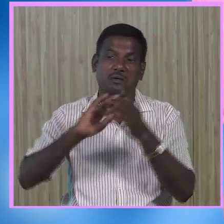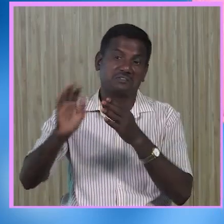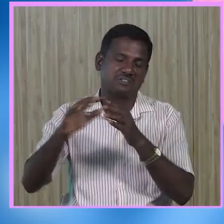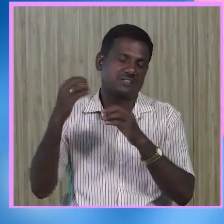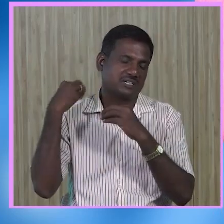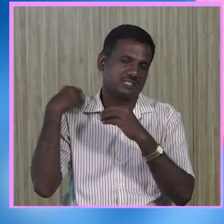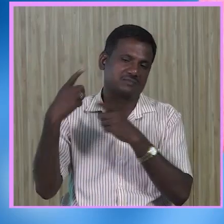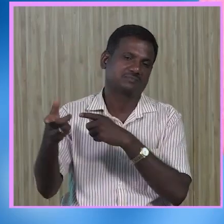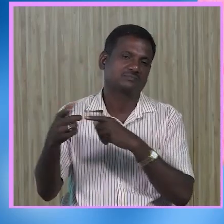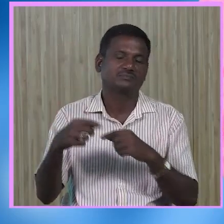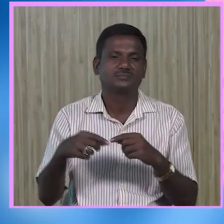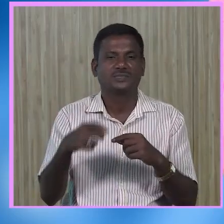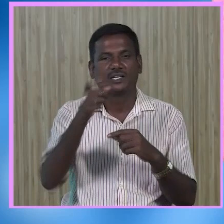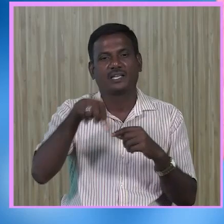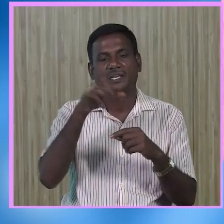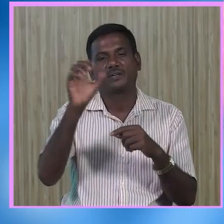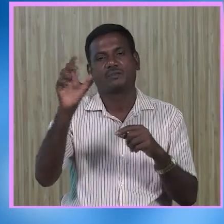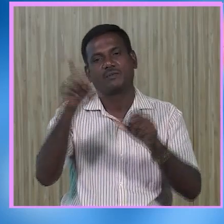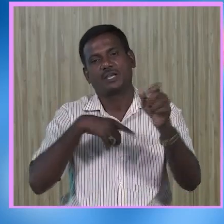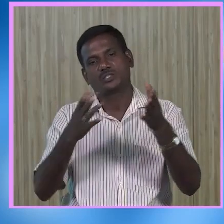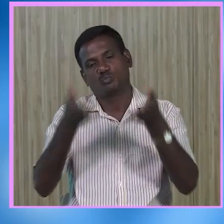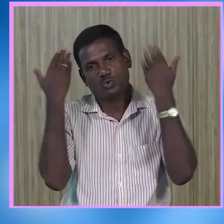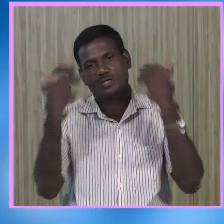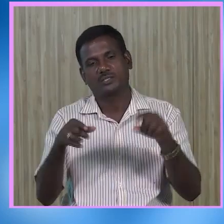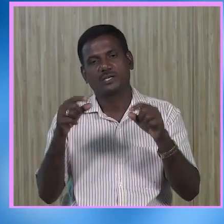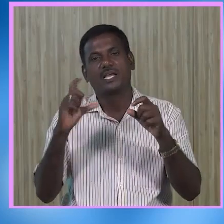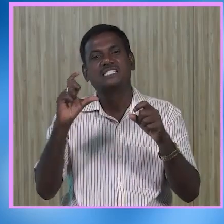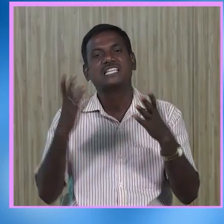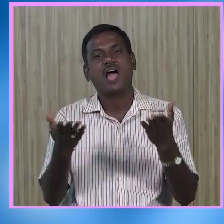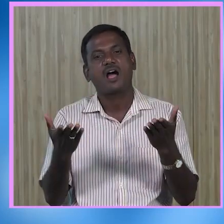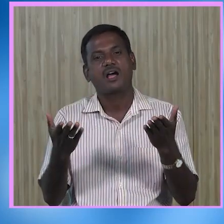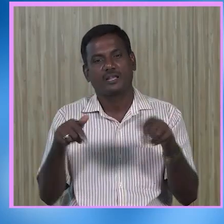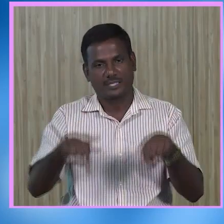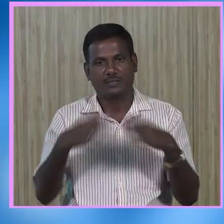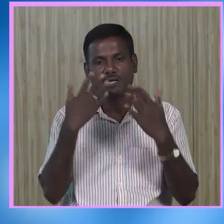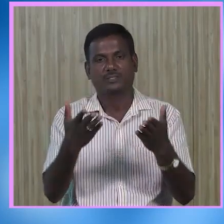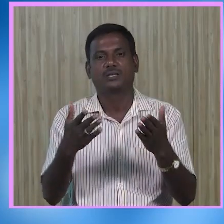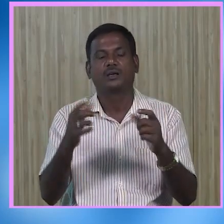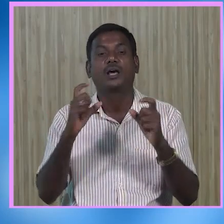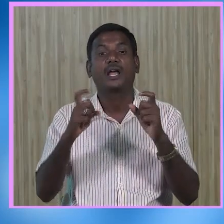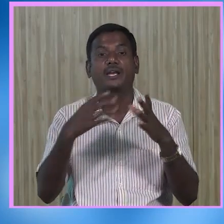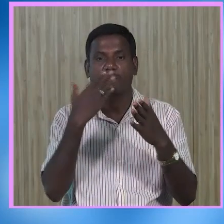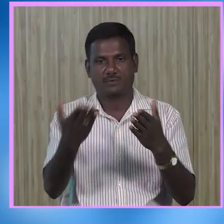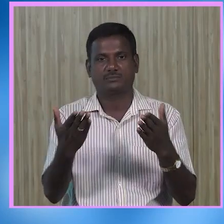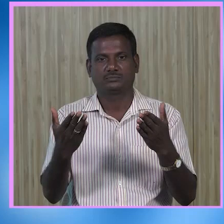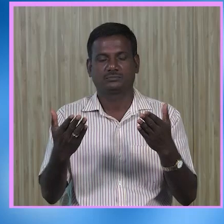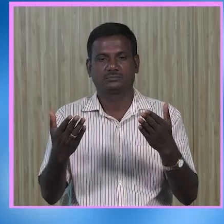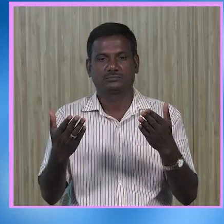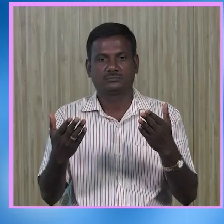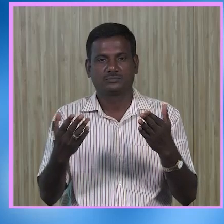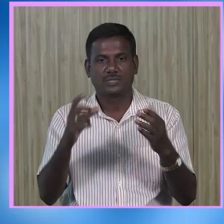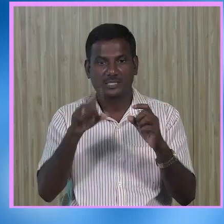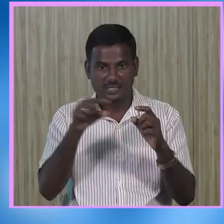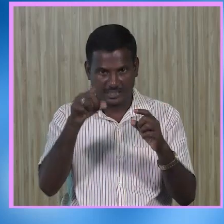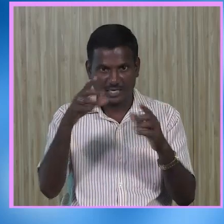ஏற்படுத்தும். இப்போது 800 ஆண்டுகளுக்கு முன்பாக சீனாவில் இந்த மாதிரி ராக்கெட்டுகள் பயன்படுத்தியிருக்காங்க. சீனாவில்